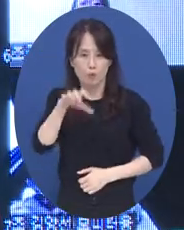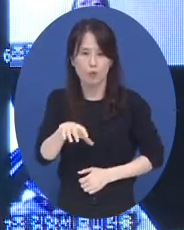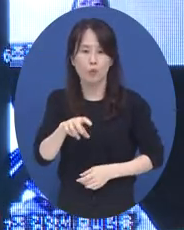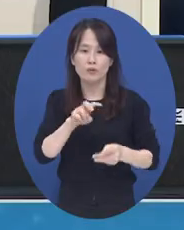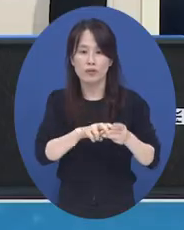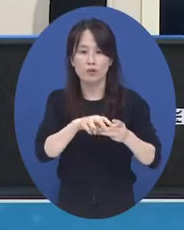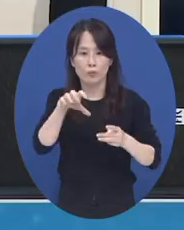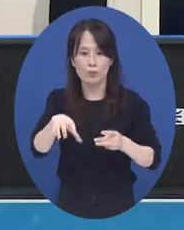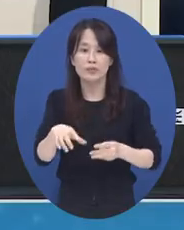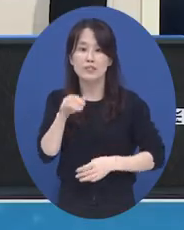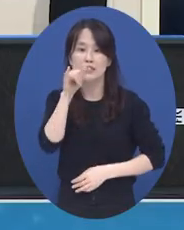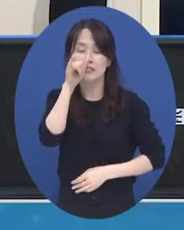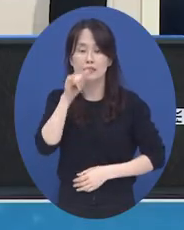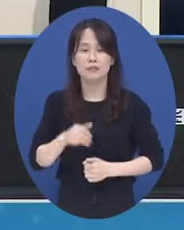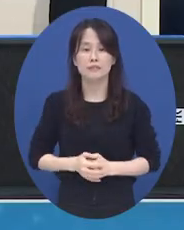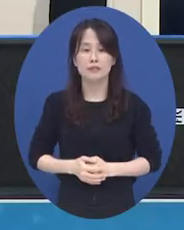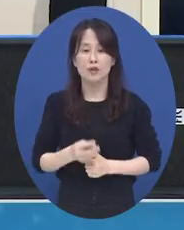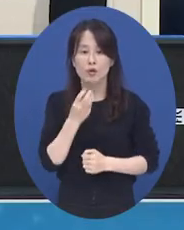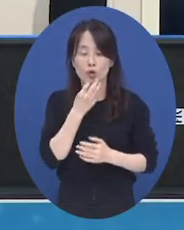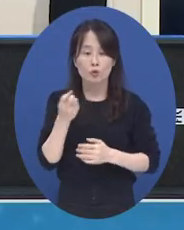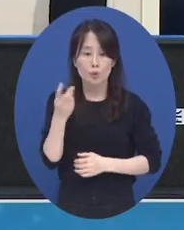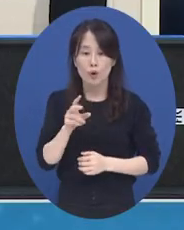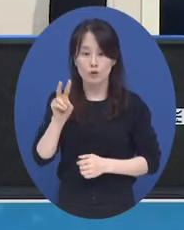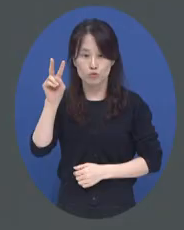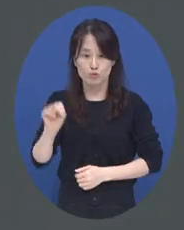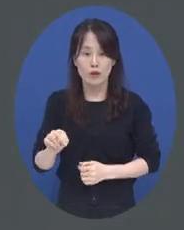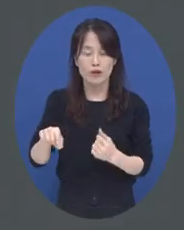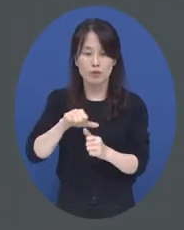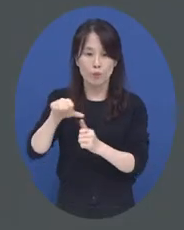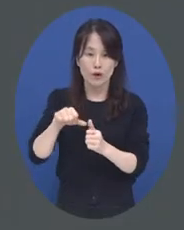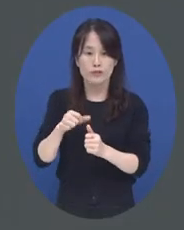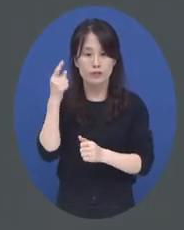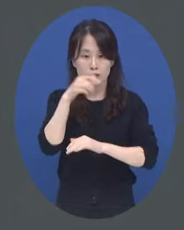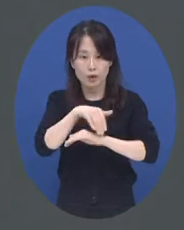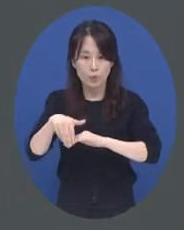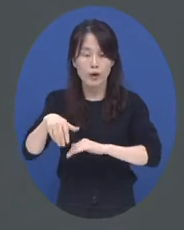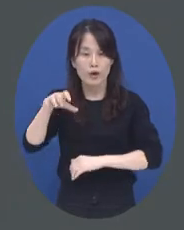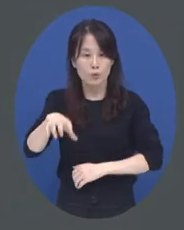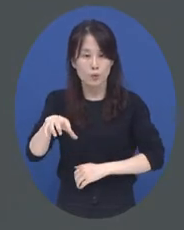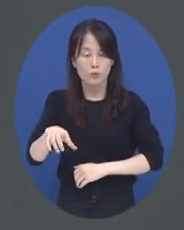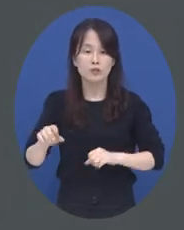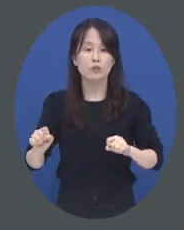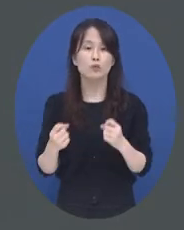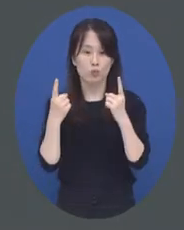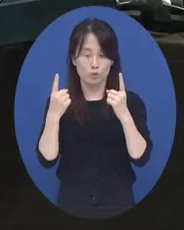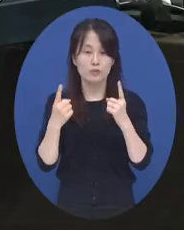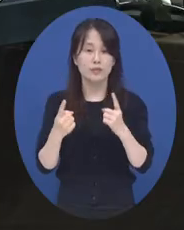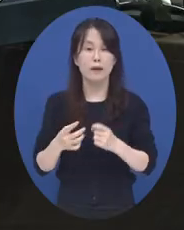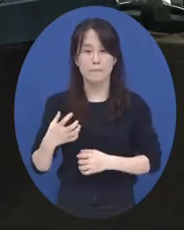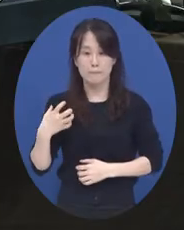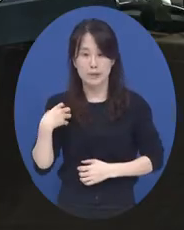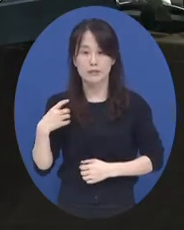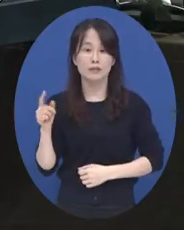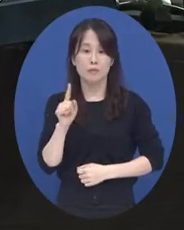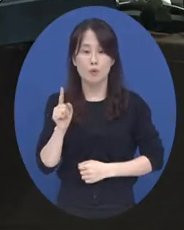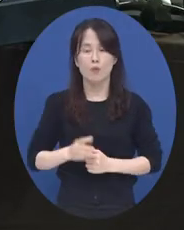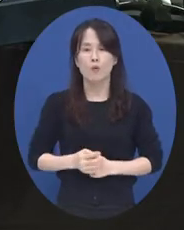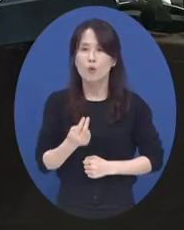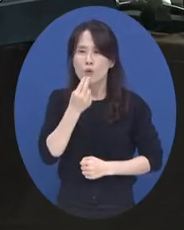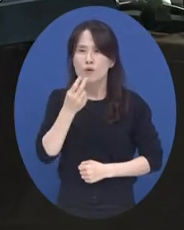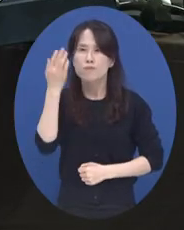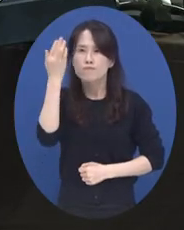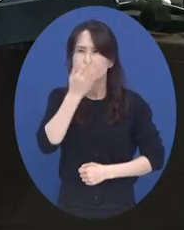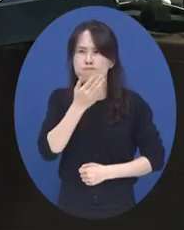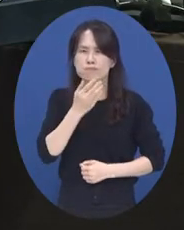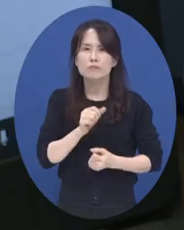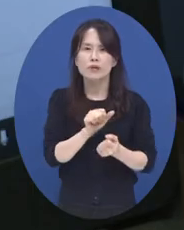수원 컨벤션센터에서 열렸습니다. 경기도와 유엔 환경계획 아시아 태평양 지역 본부가 공동 주최한 이번 포럼은 대기